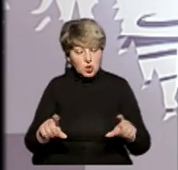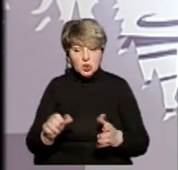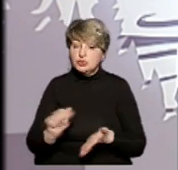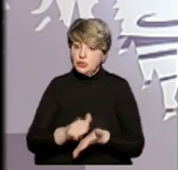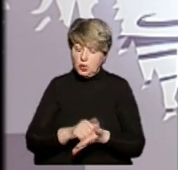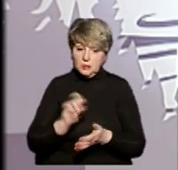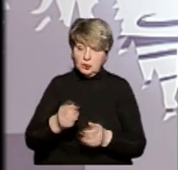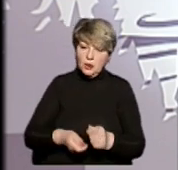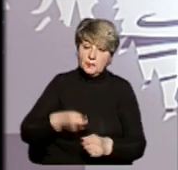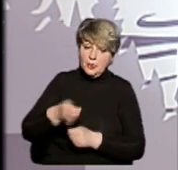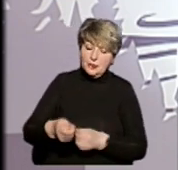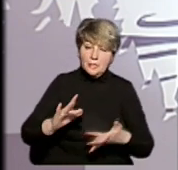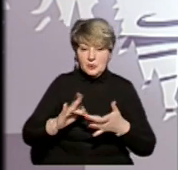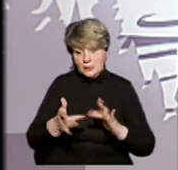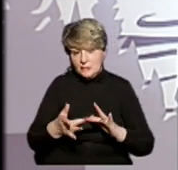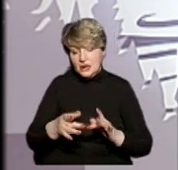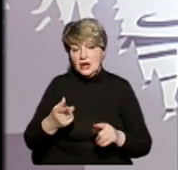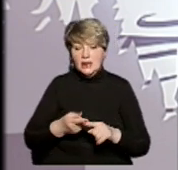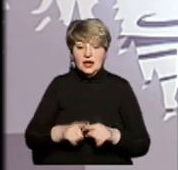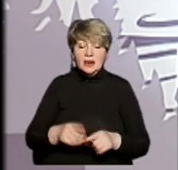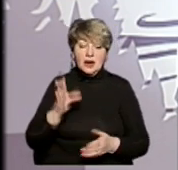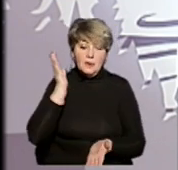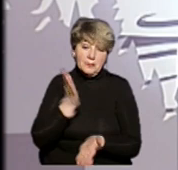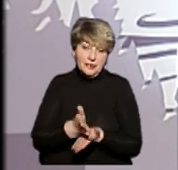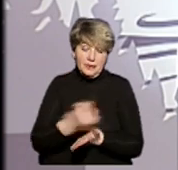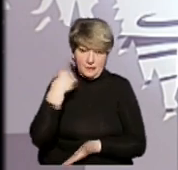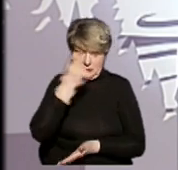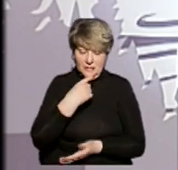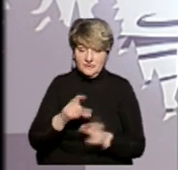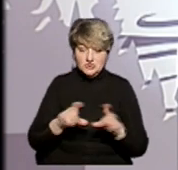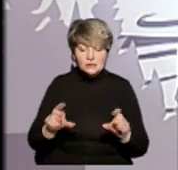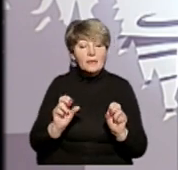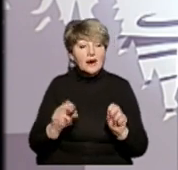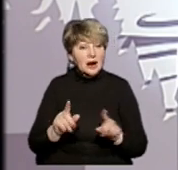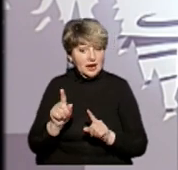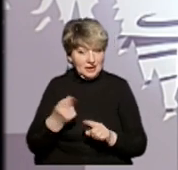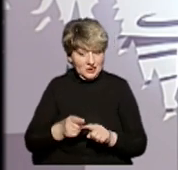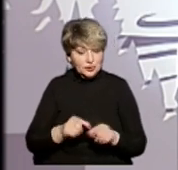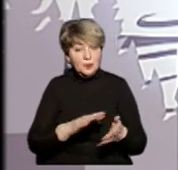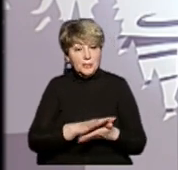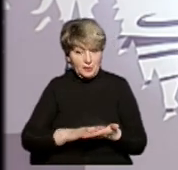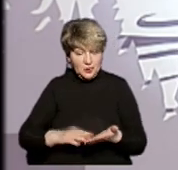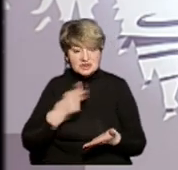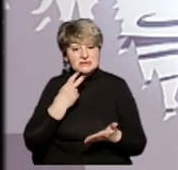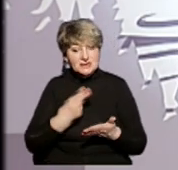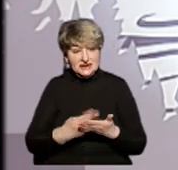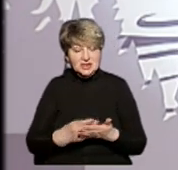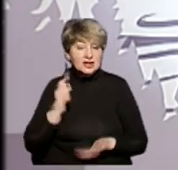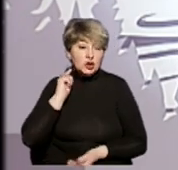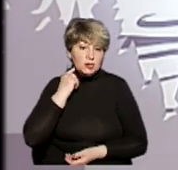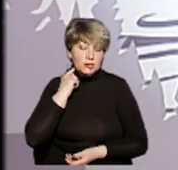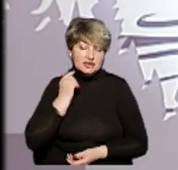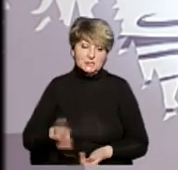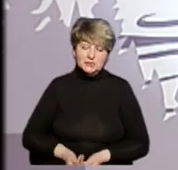Документи батьки можуть подати як онлайн, так і офлайн безпосередньо в школі. Як це відбувається, маємо сюжет від колег із